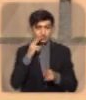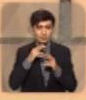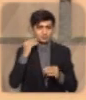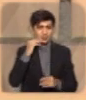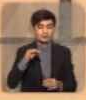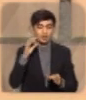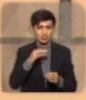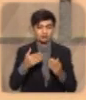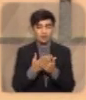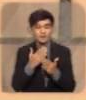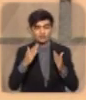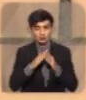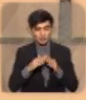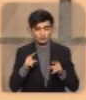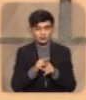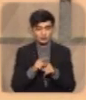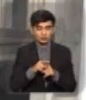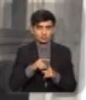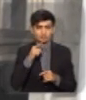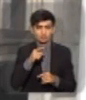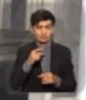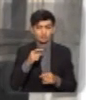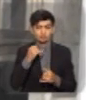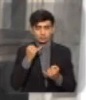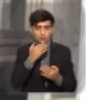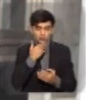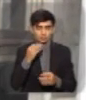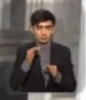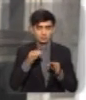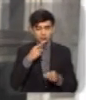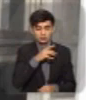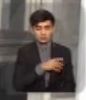качество строительства новых домов, чиновники считают, что оно хуже не стало.